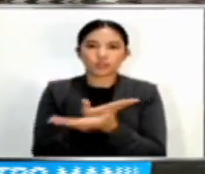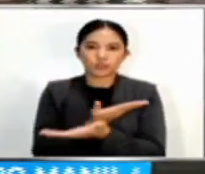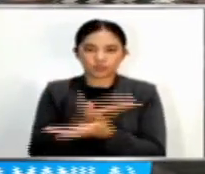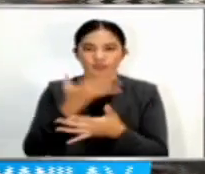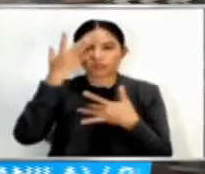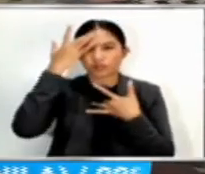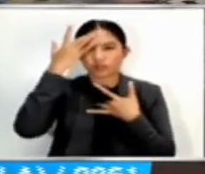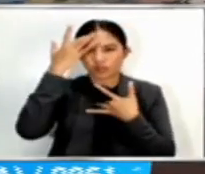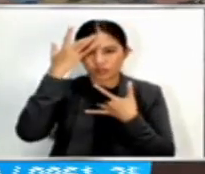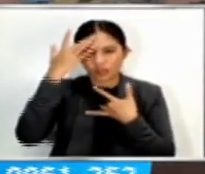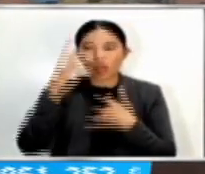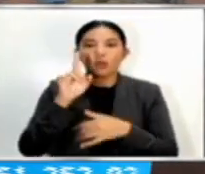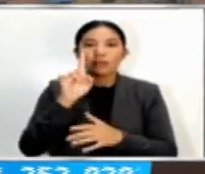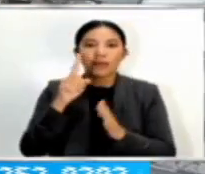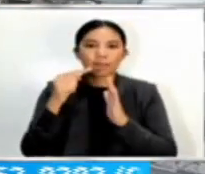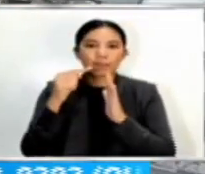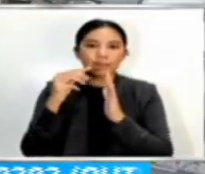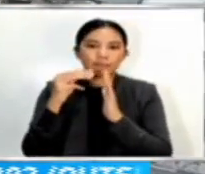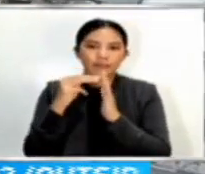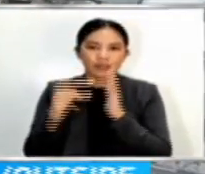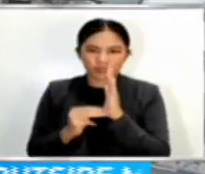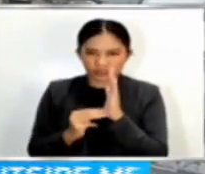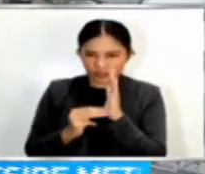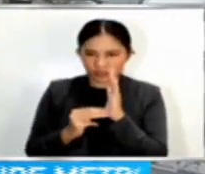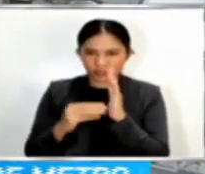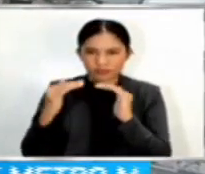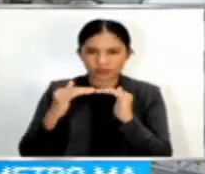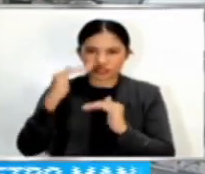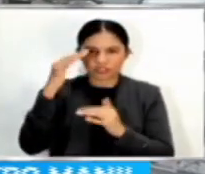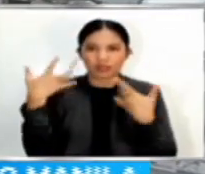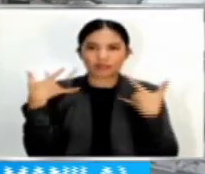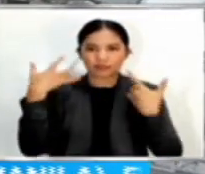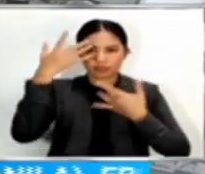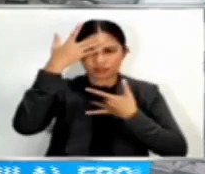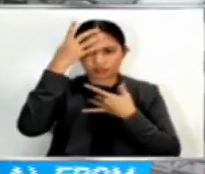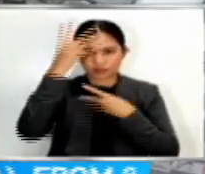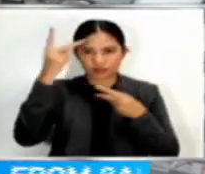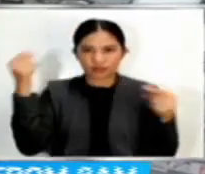naman ang mga gumaling, habang mahigit 19,500 ang nasawi.